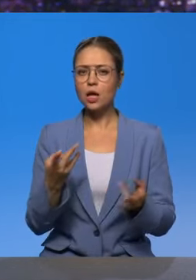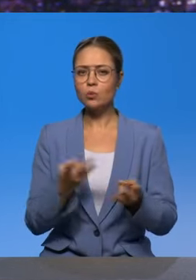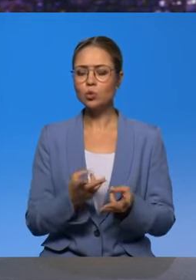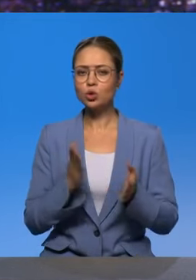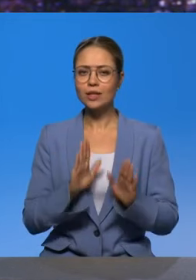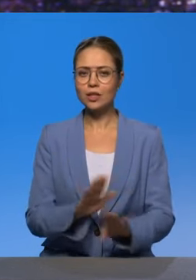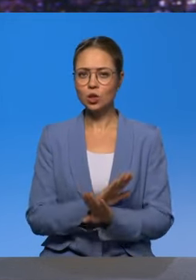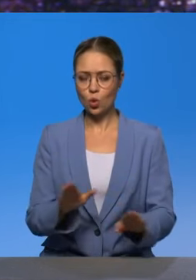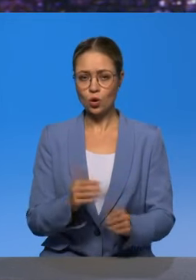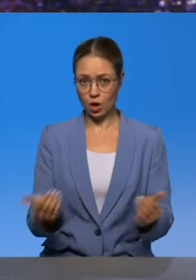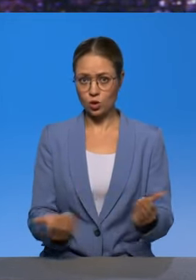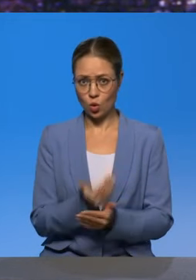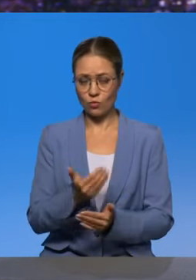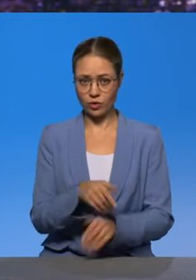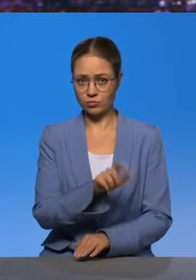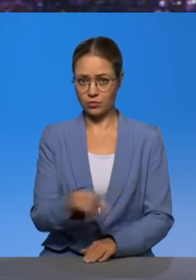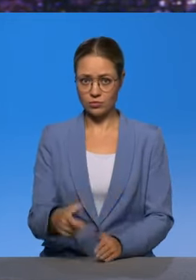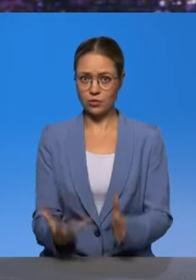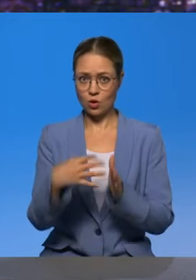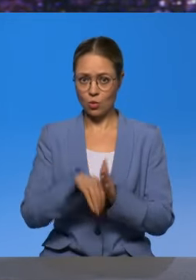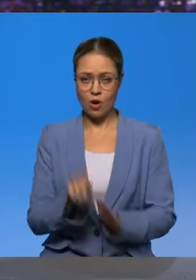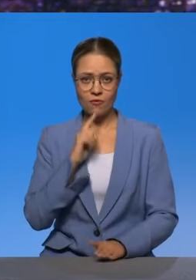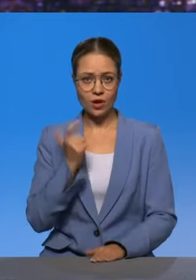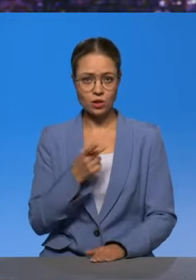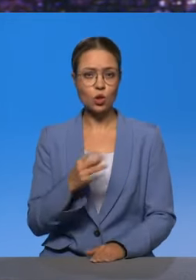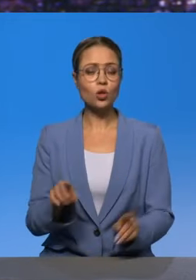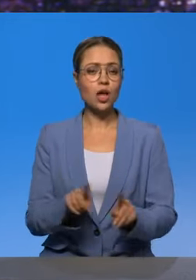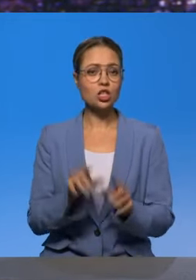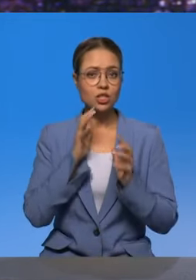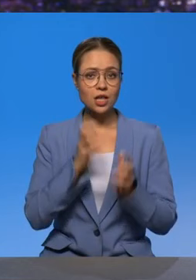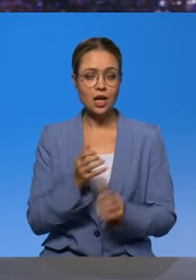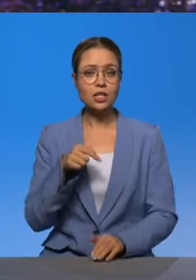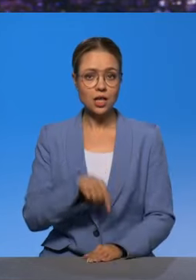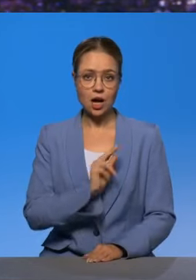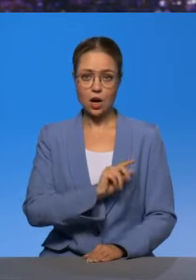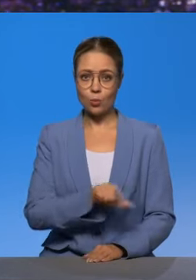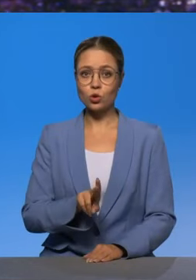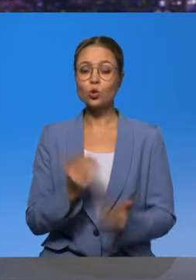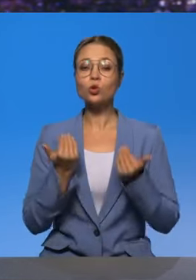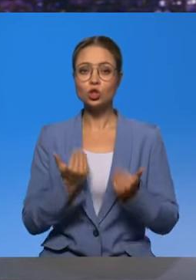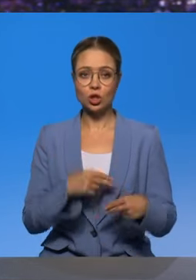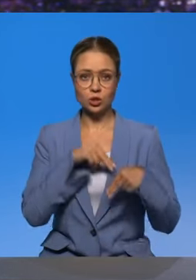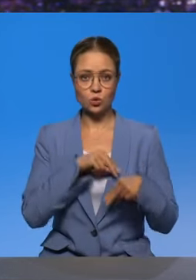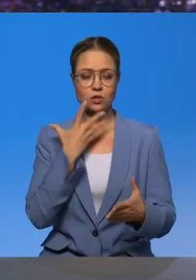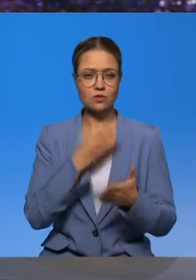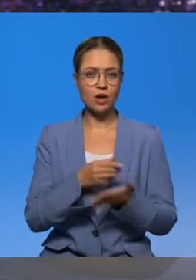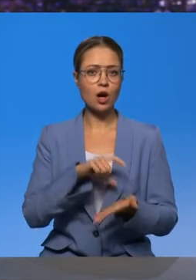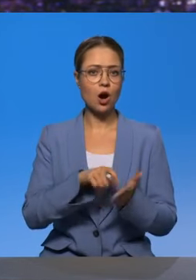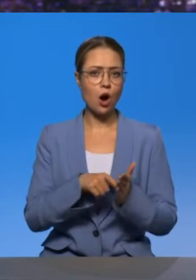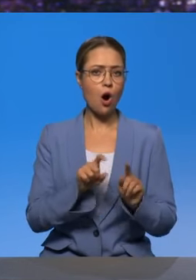новые кадры в экономику, но и сохранять кадры, которые уже в экономике, которые уже сейчас трудятся в своих офисах, на своих